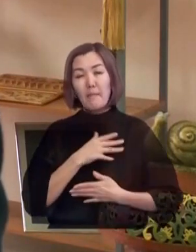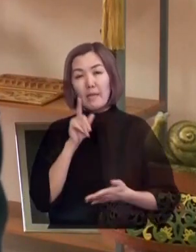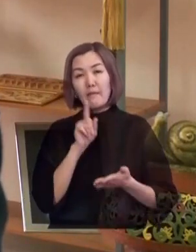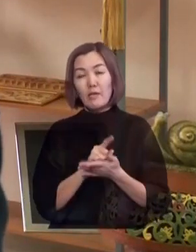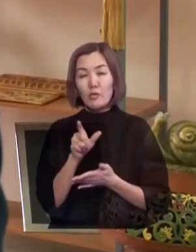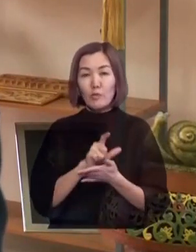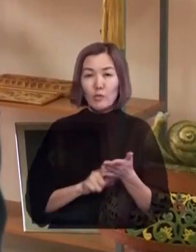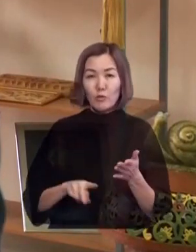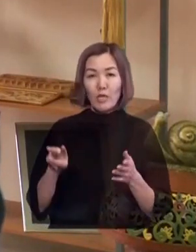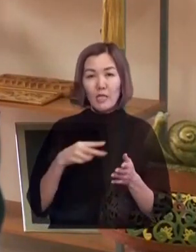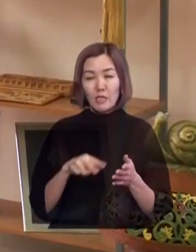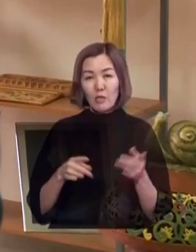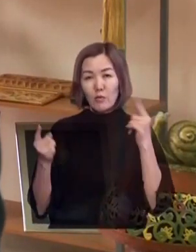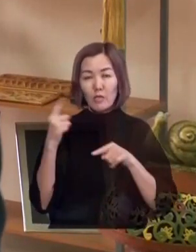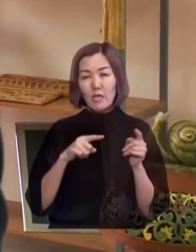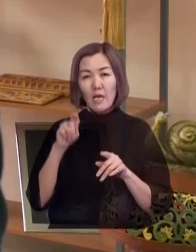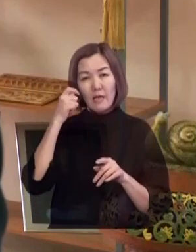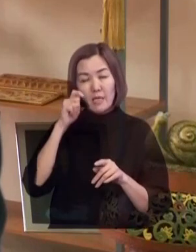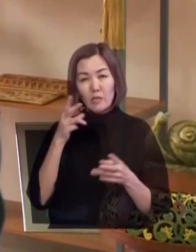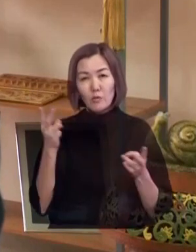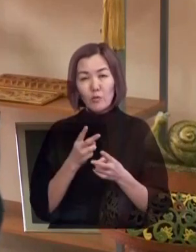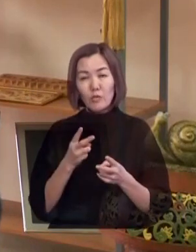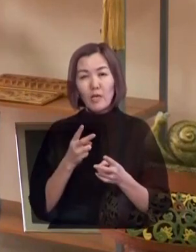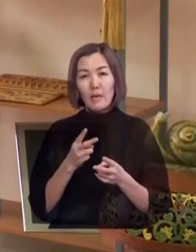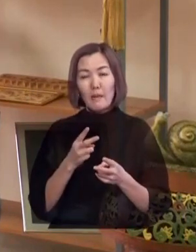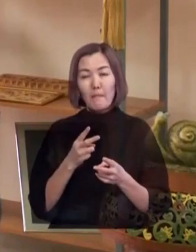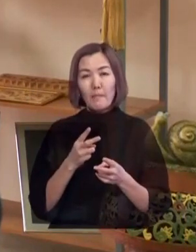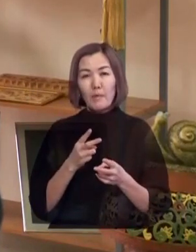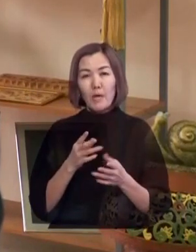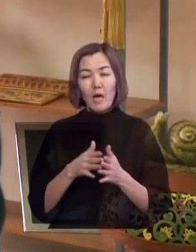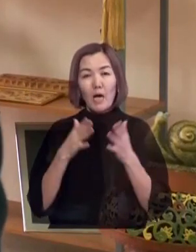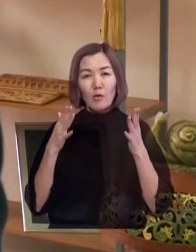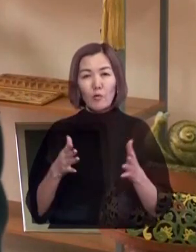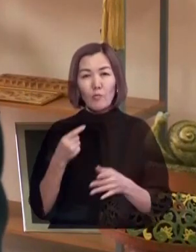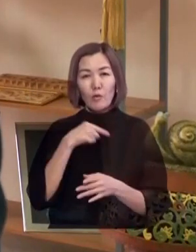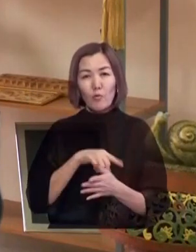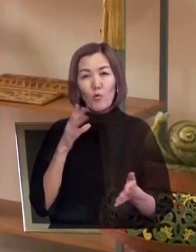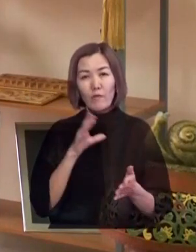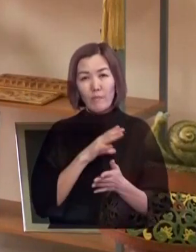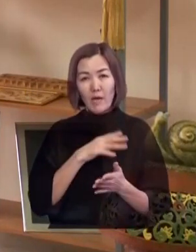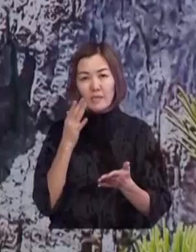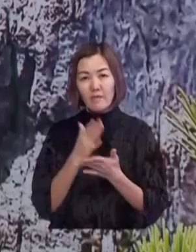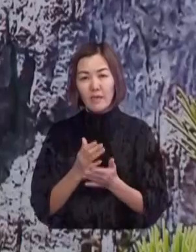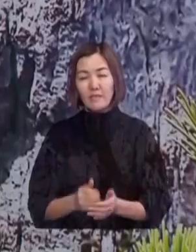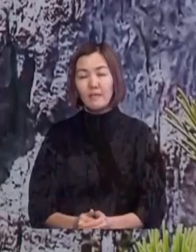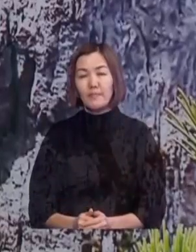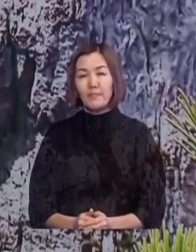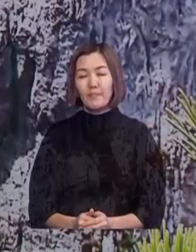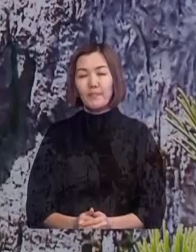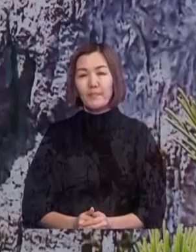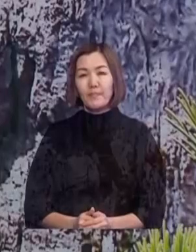наследие Макатаева и знать его стихи наизусть, потому что в его поэзии кроется огромное духовное богатство.